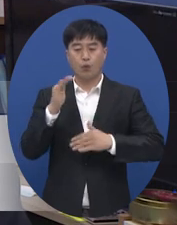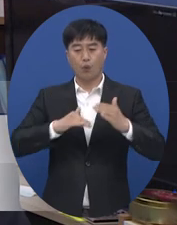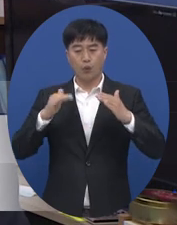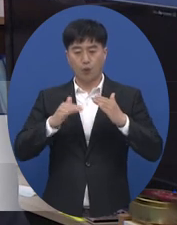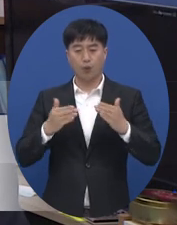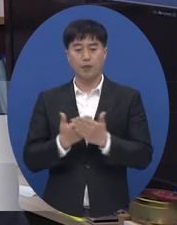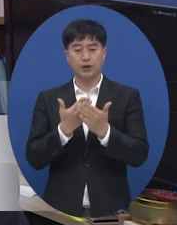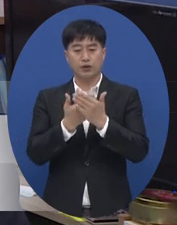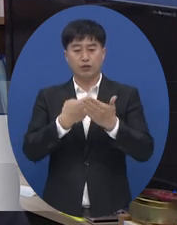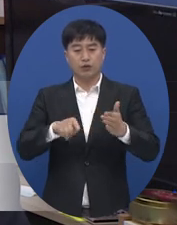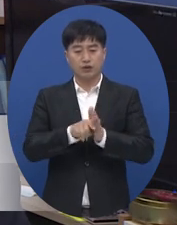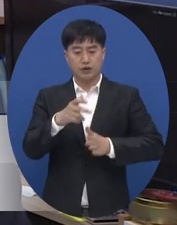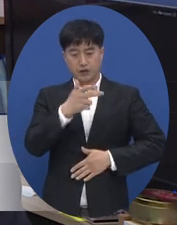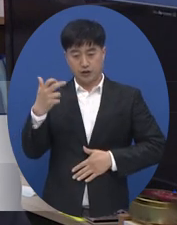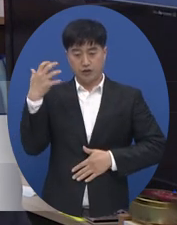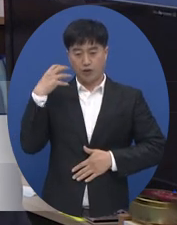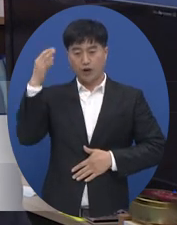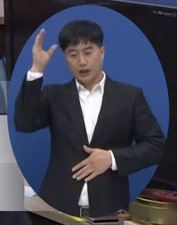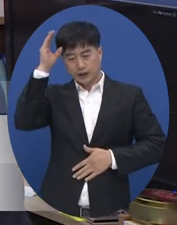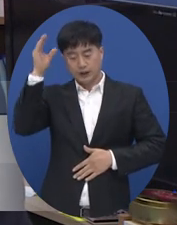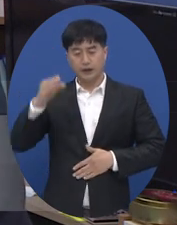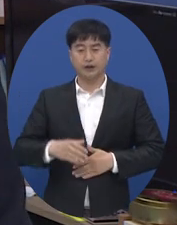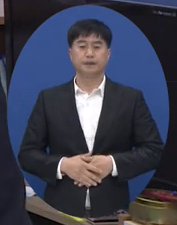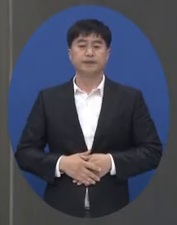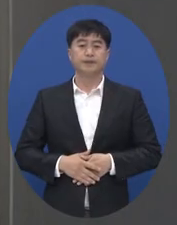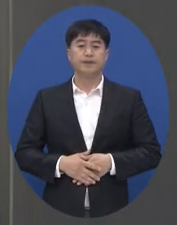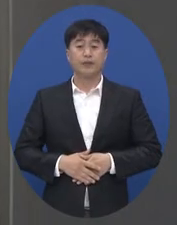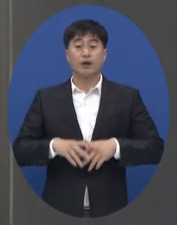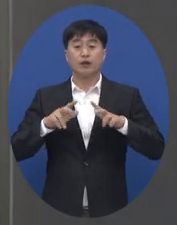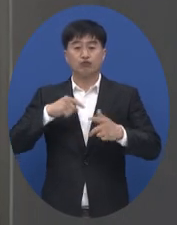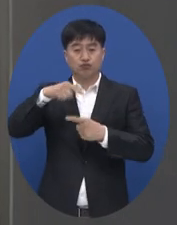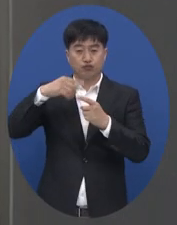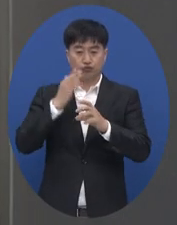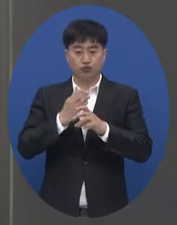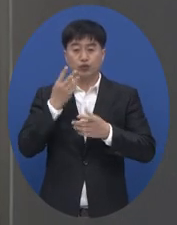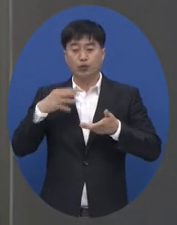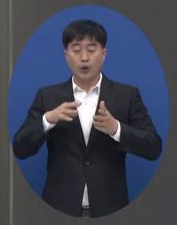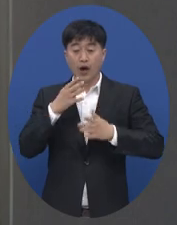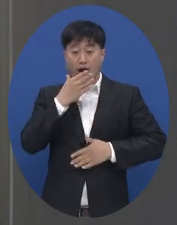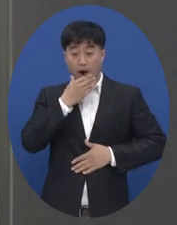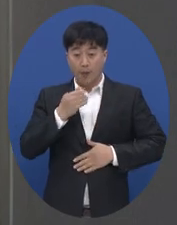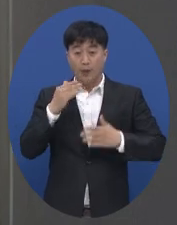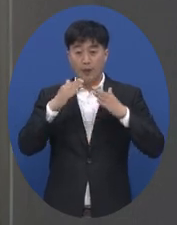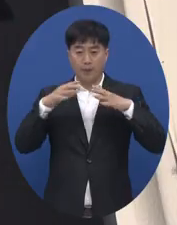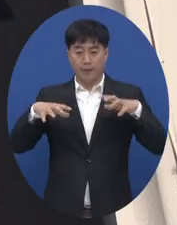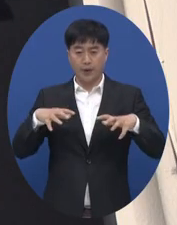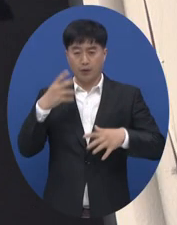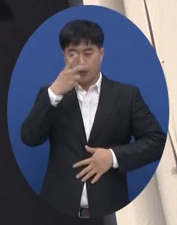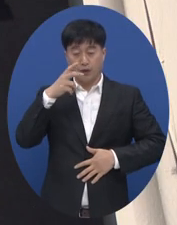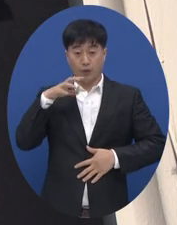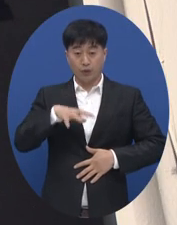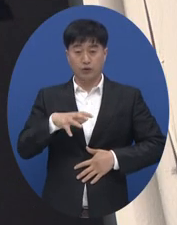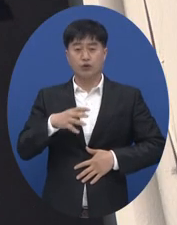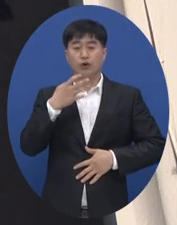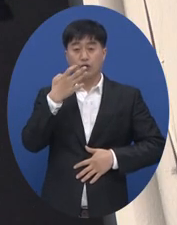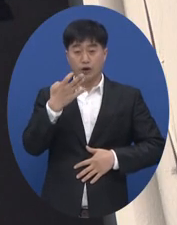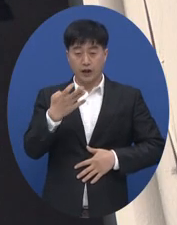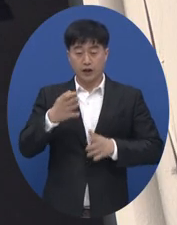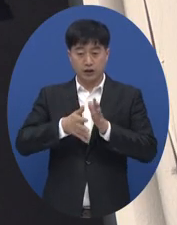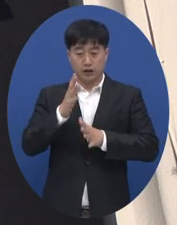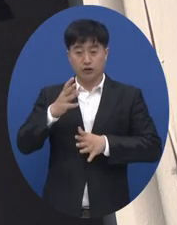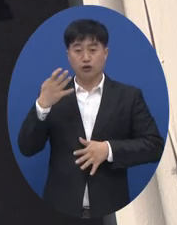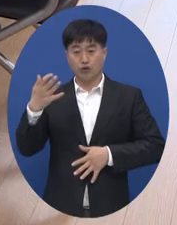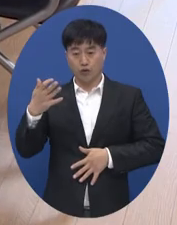공동체를 활성 하는데 큰 역할을 할 것으로 기대하고 있습니다 현재 운영 중인 경기 회무 말 관리소 는 도내 14개 시 군의